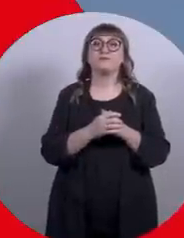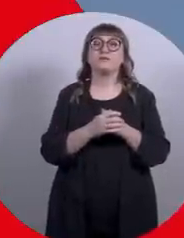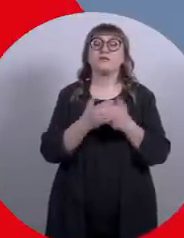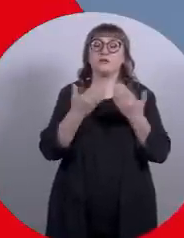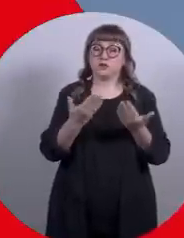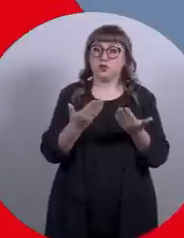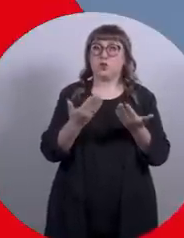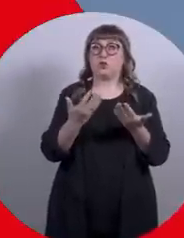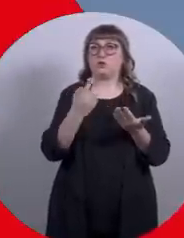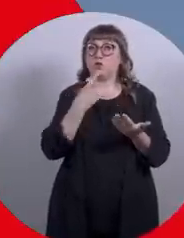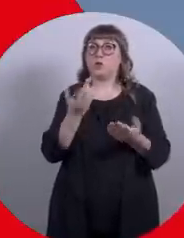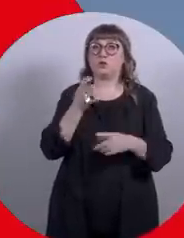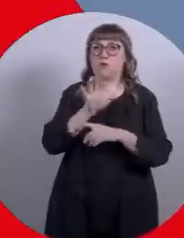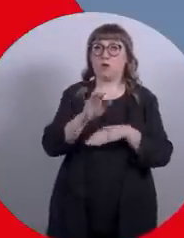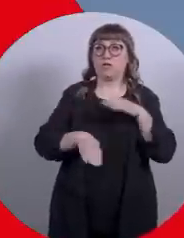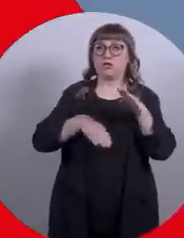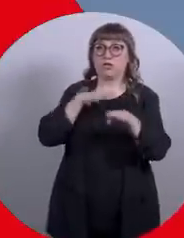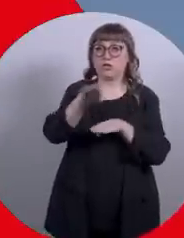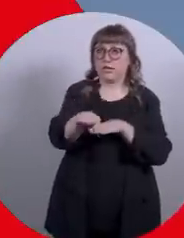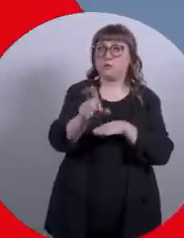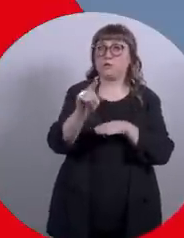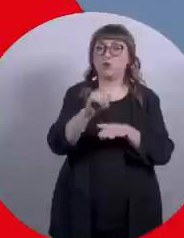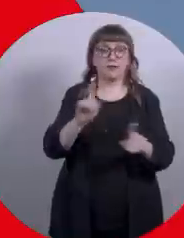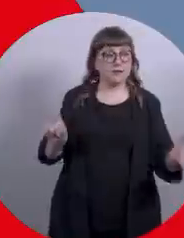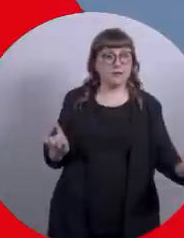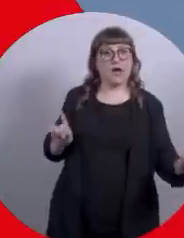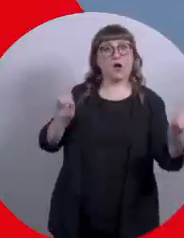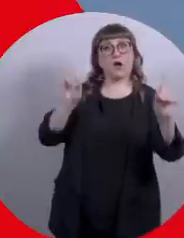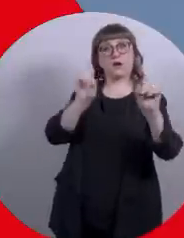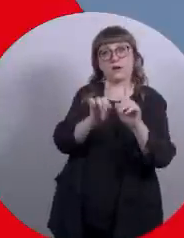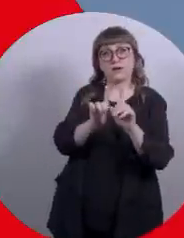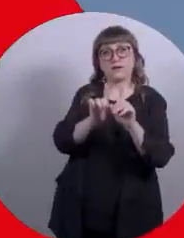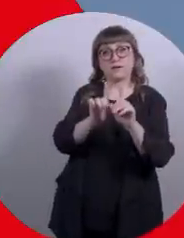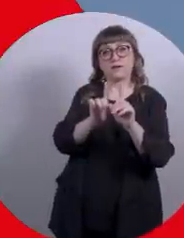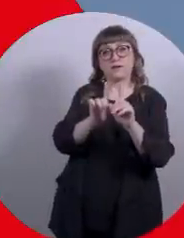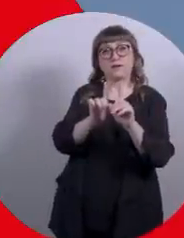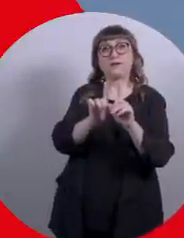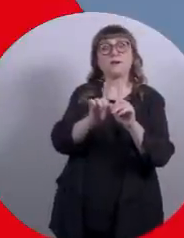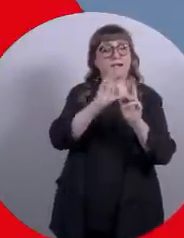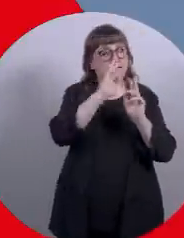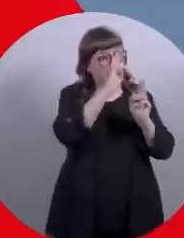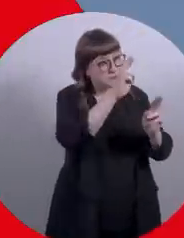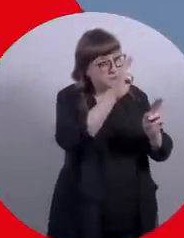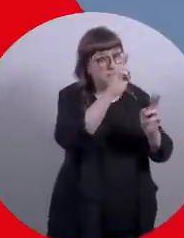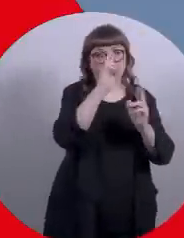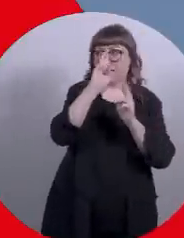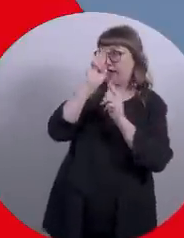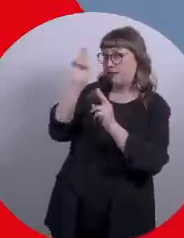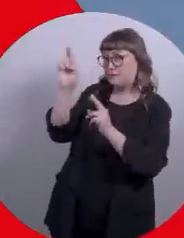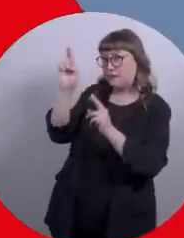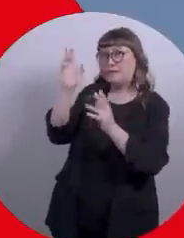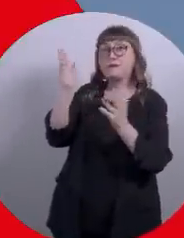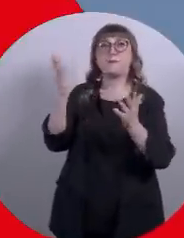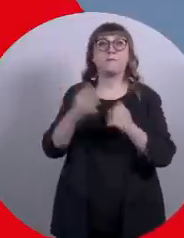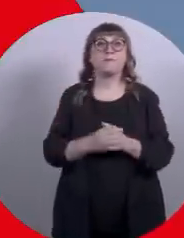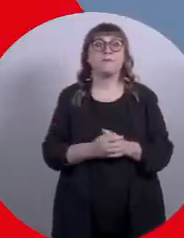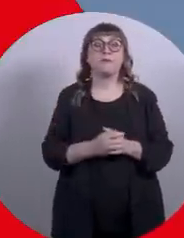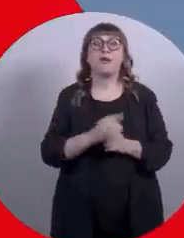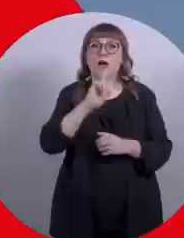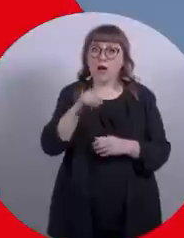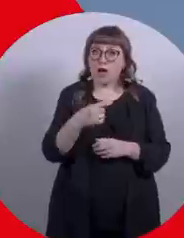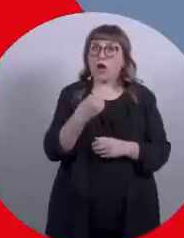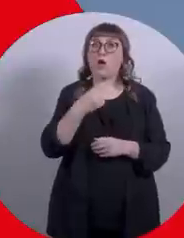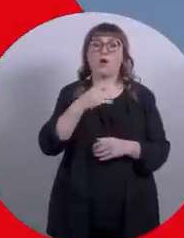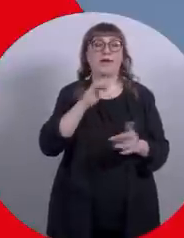Schritt des aufeinander zugehens auf das aneinander aneinander respektierens auf das ernst